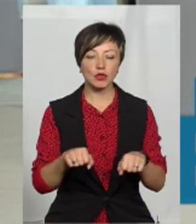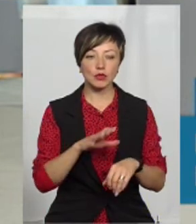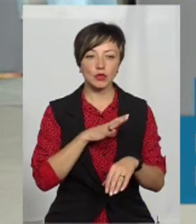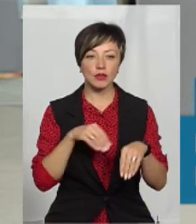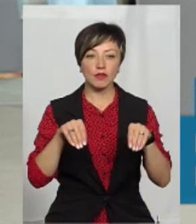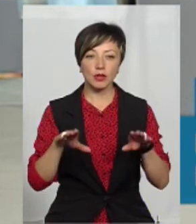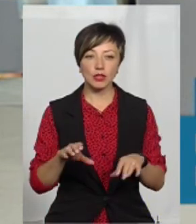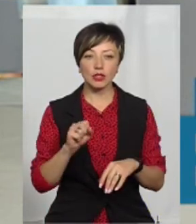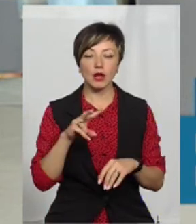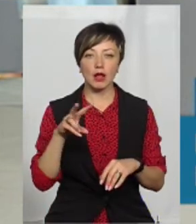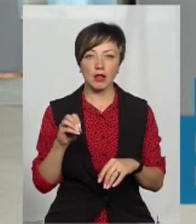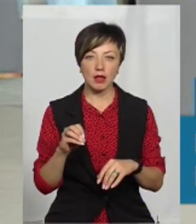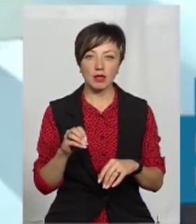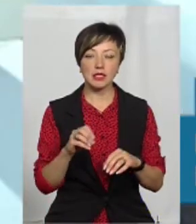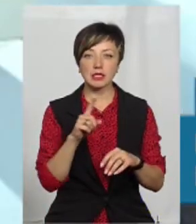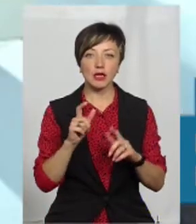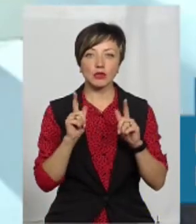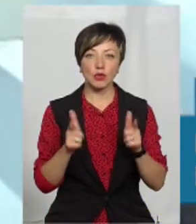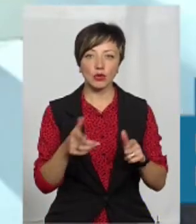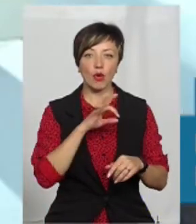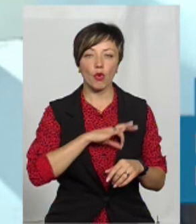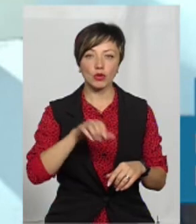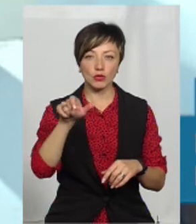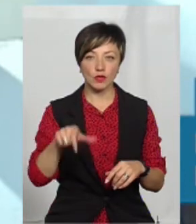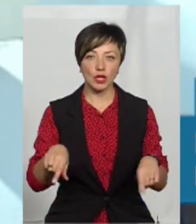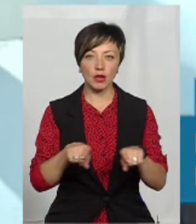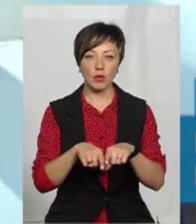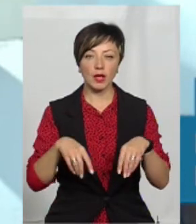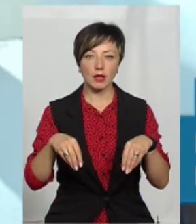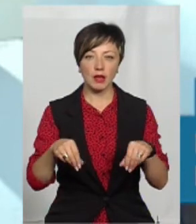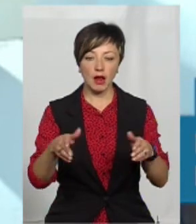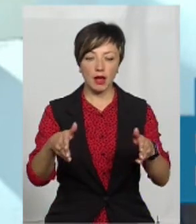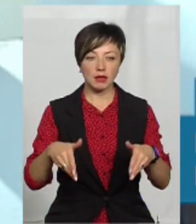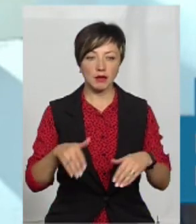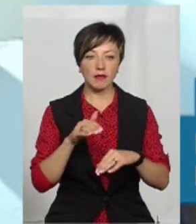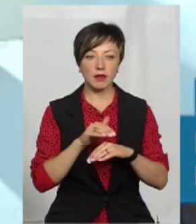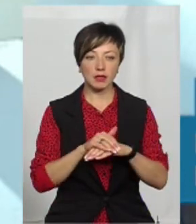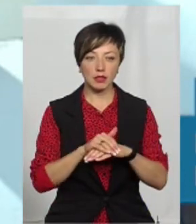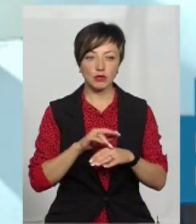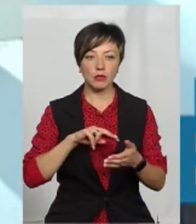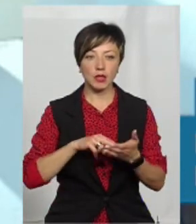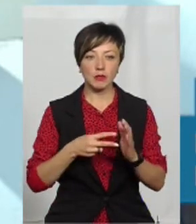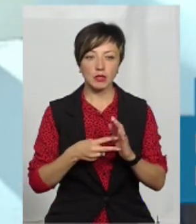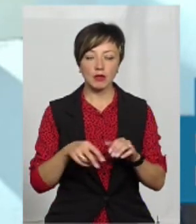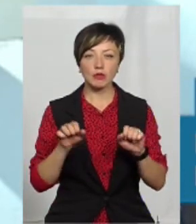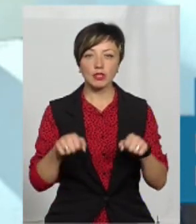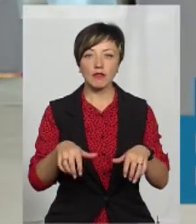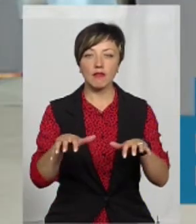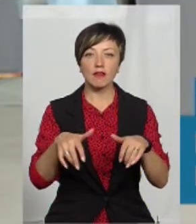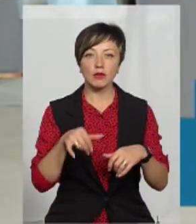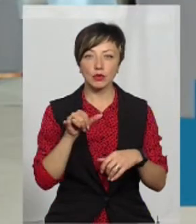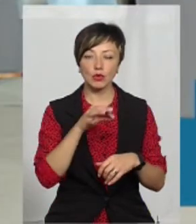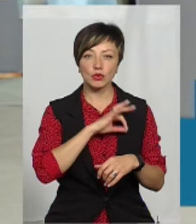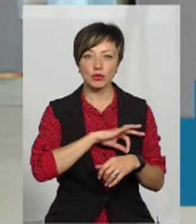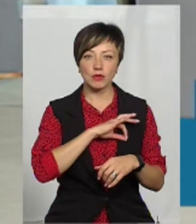вирішено, але вирішено за згодою користувача такої ділянки, адже фактично передбачається можливе вилучення у нього